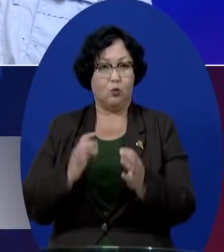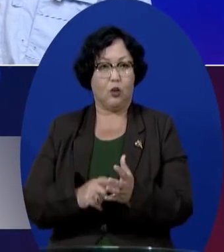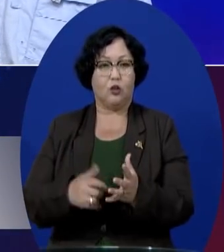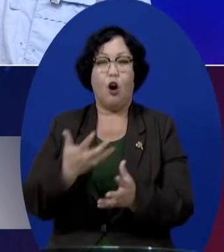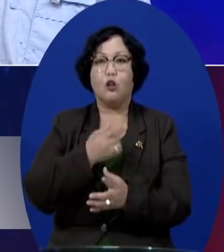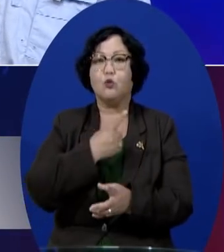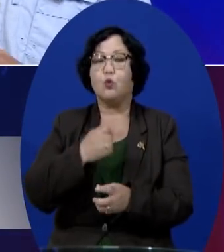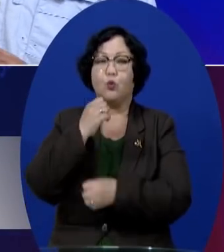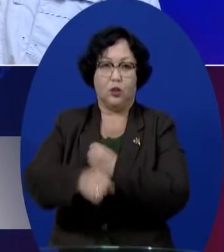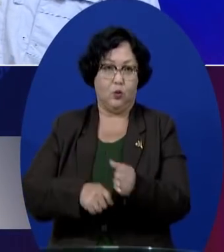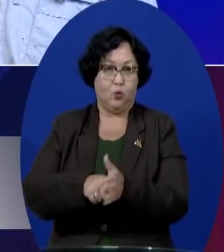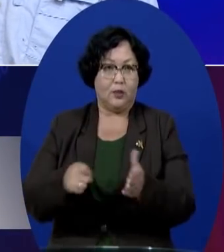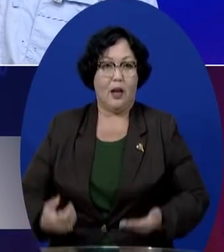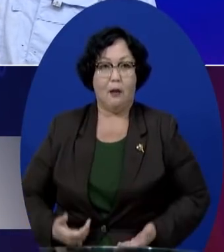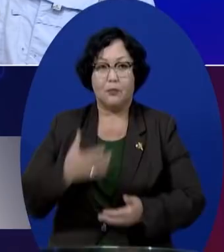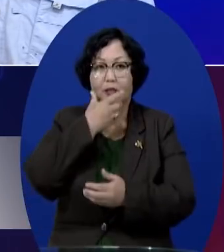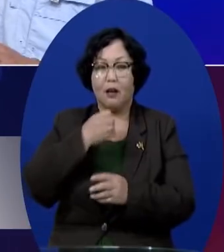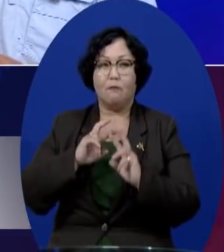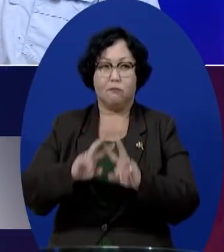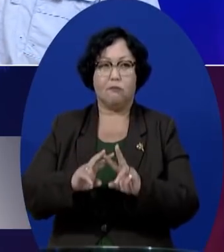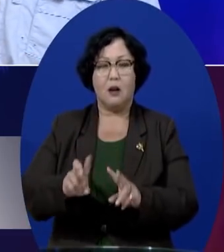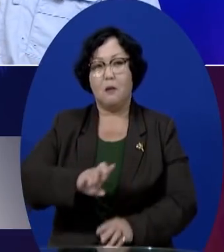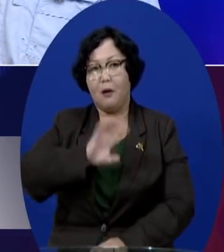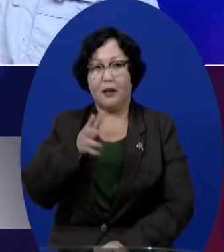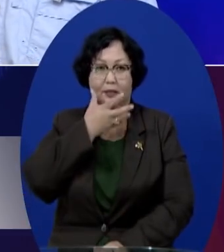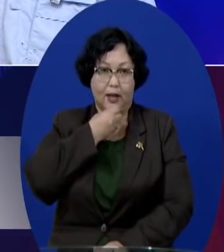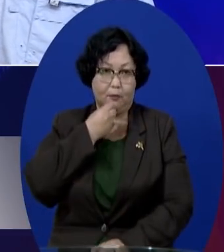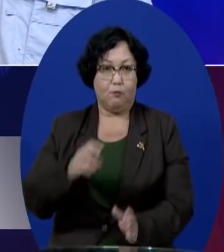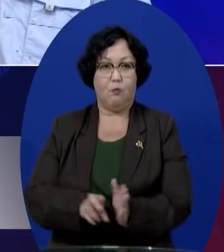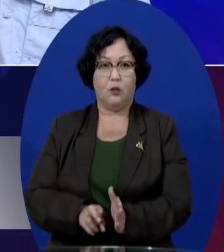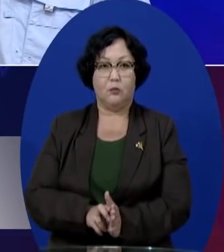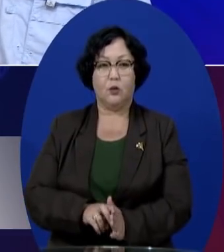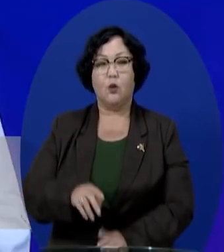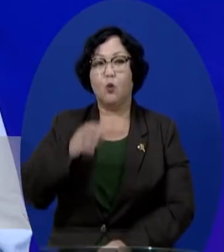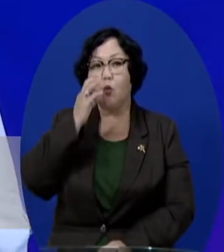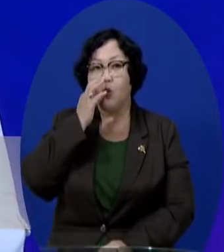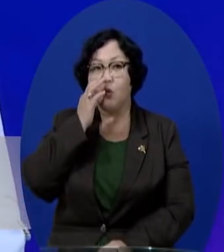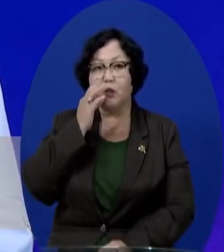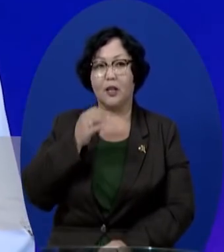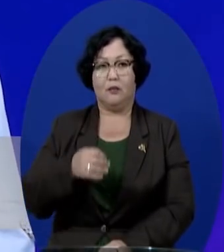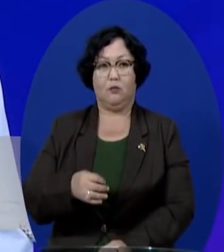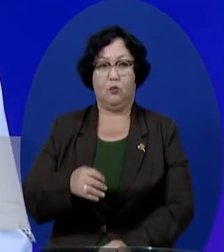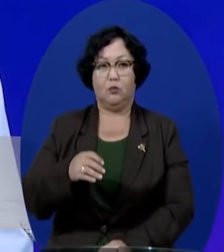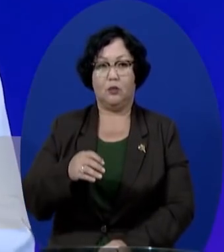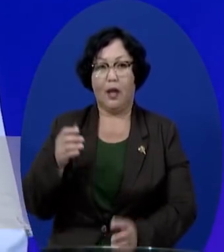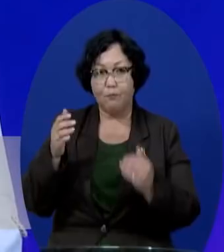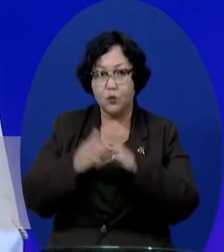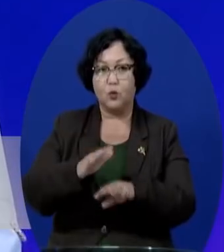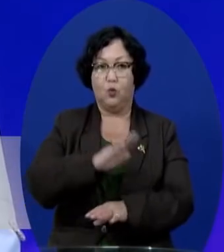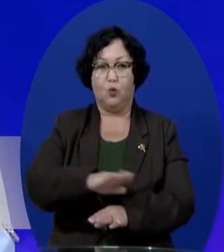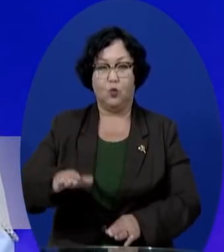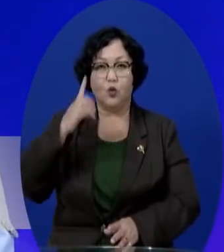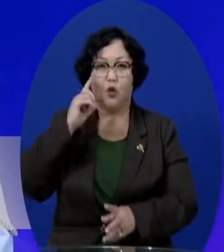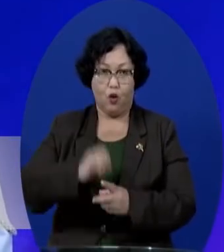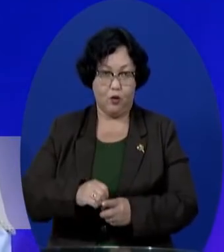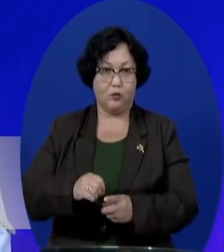жил тэндээ үргэлжиж байгаль хүрээлэн орчин чинь тэндээ оршин тогтнох юм байна гэдэг ийм хүүхэлтэй киногаар хүүхдүүдтэй ойлгуулж, хүүхдүүдээр